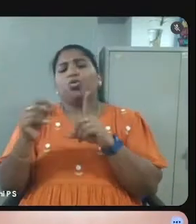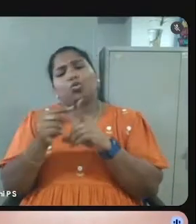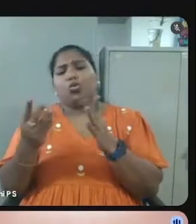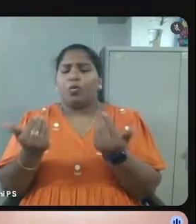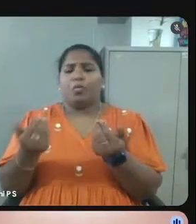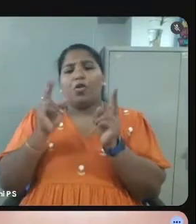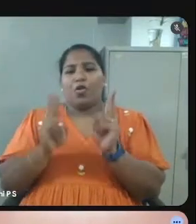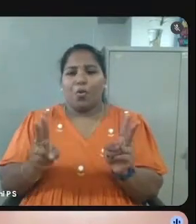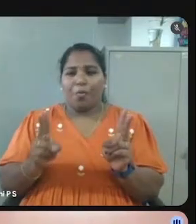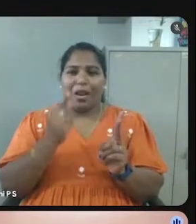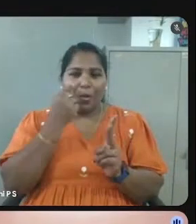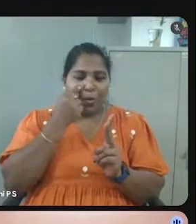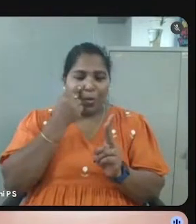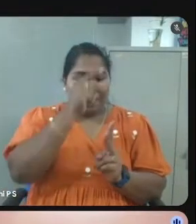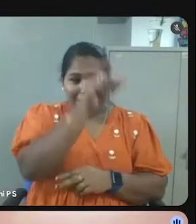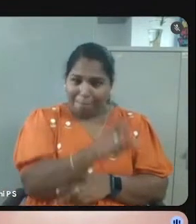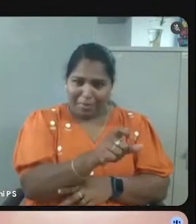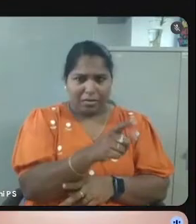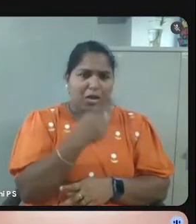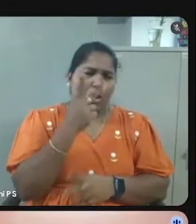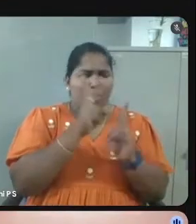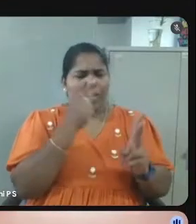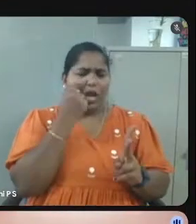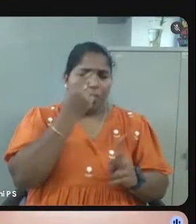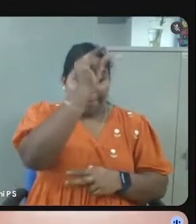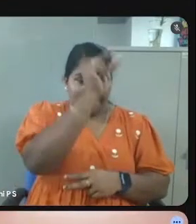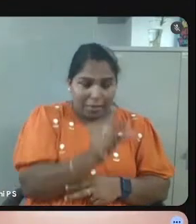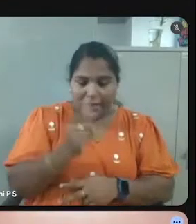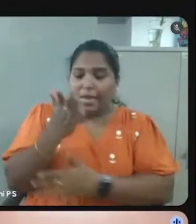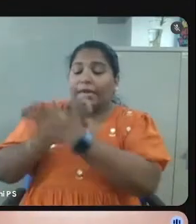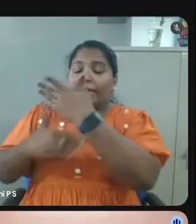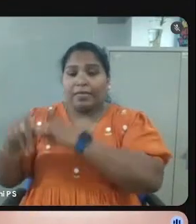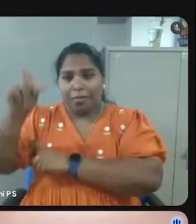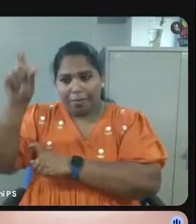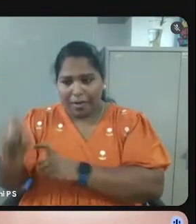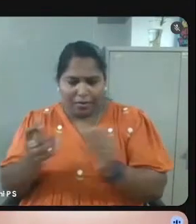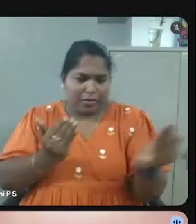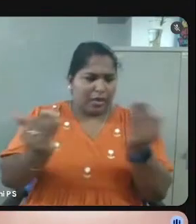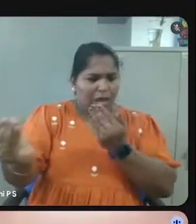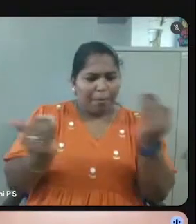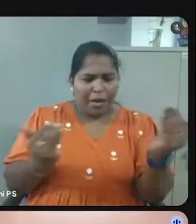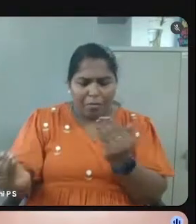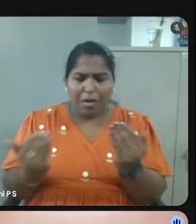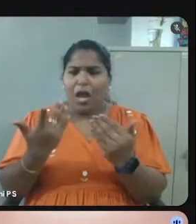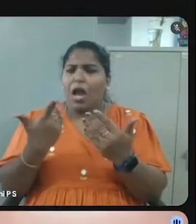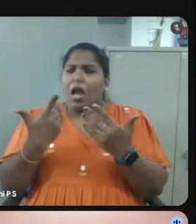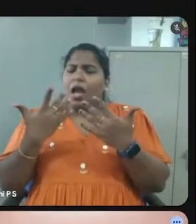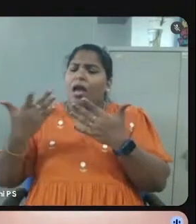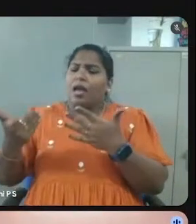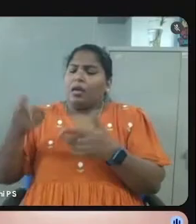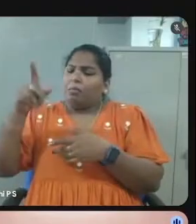നോർമൽ നോൺ ഡിസേബിൾഡ് പേഴ്സണോട് നമുക്ക് കമ്പയർ ചെയ്യുമ്പോൾ 94% ഫിസിക്കൽ ഡിസബിലിറ്റി